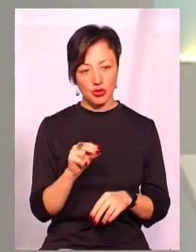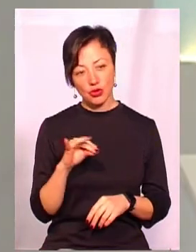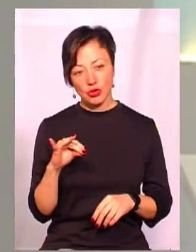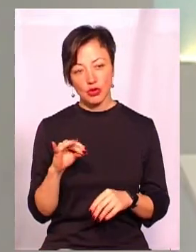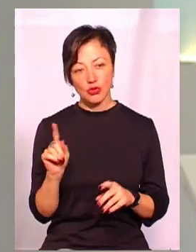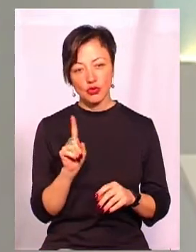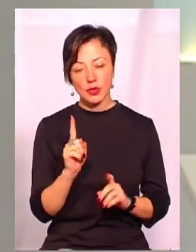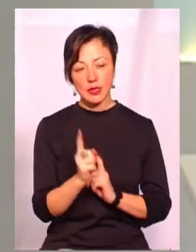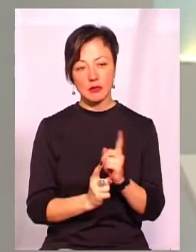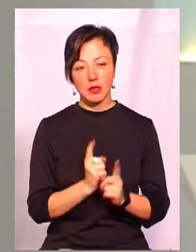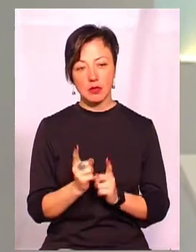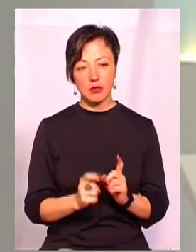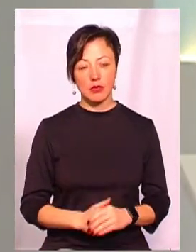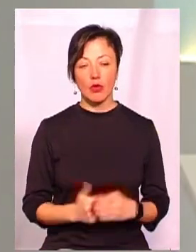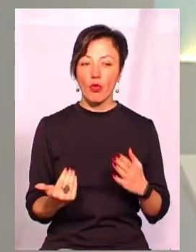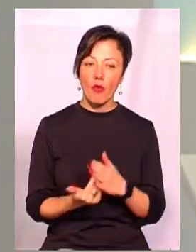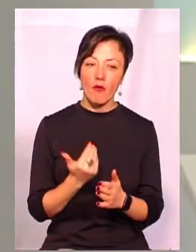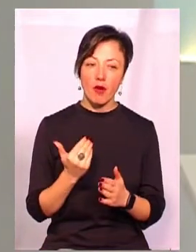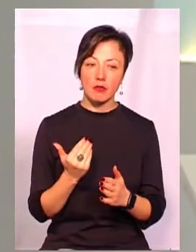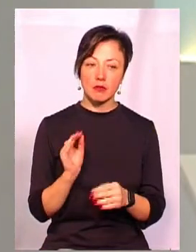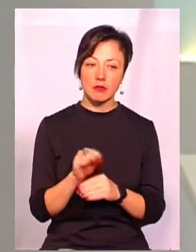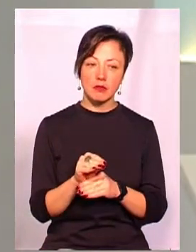чи щось нове